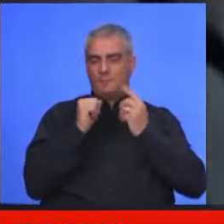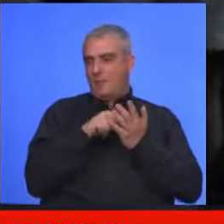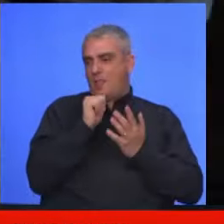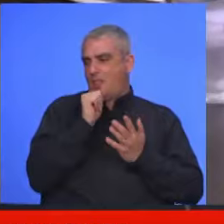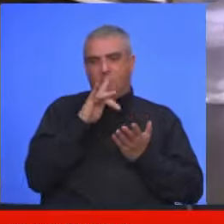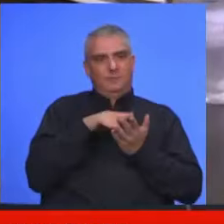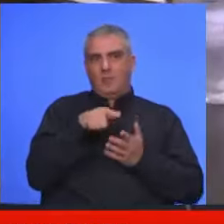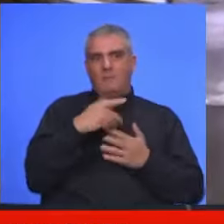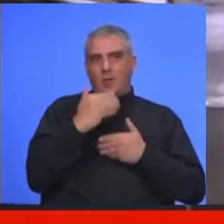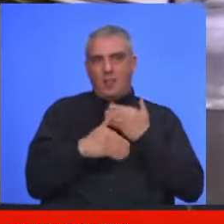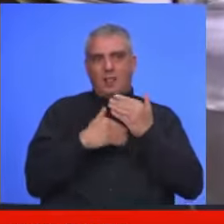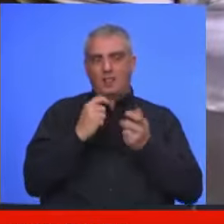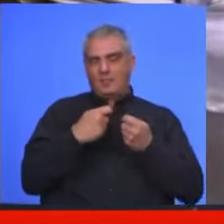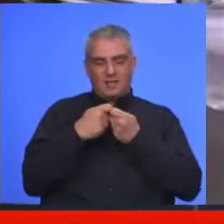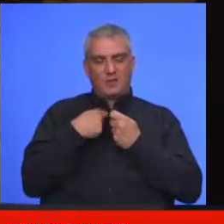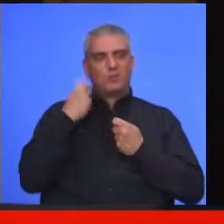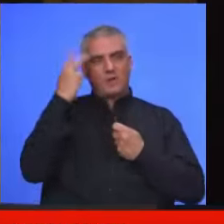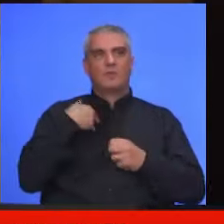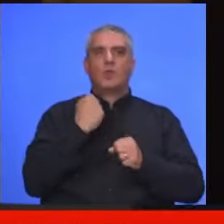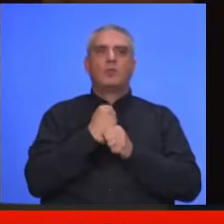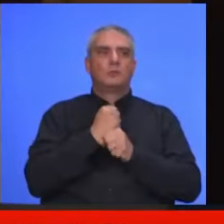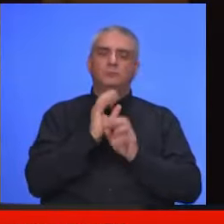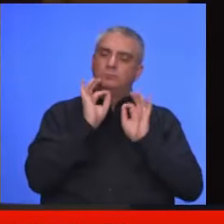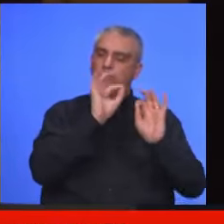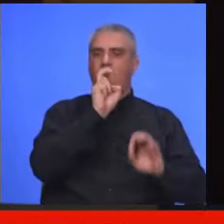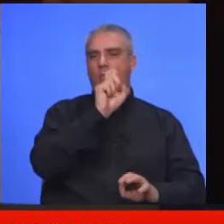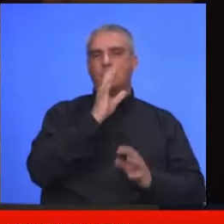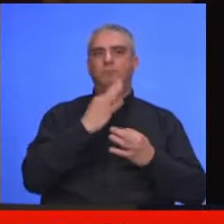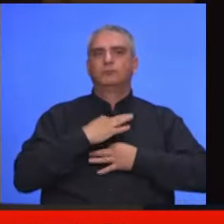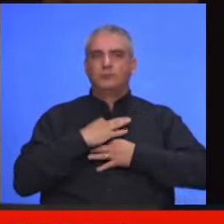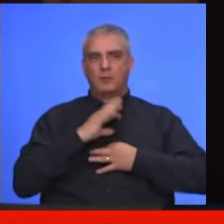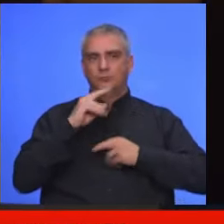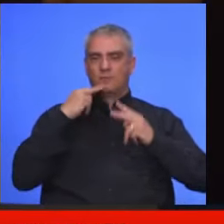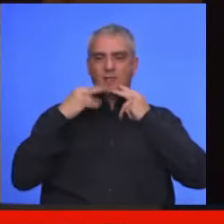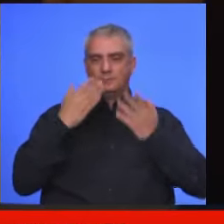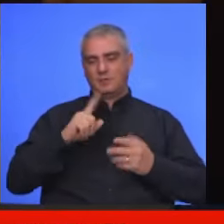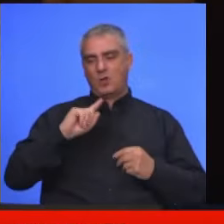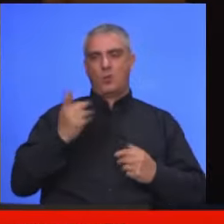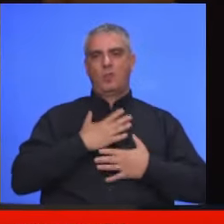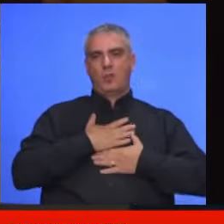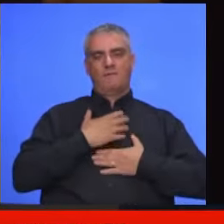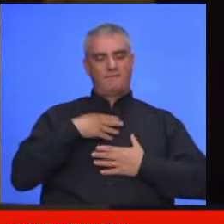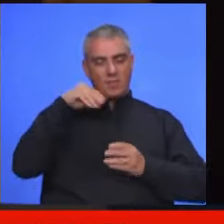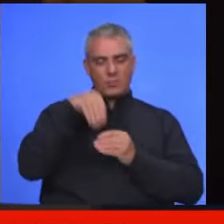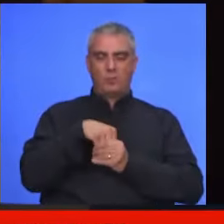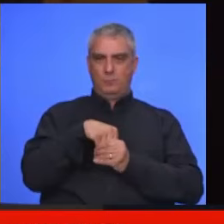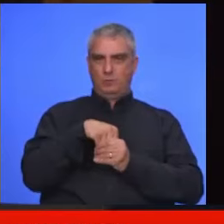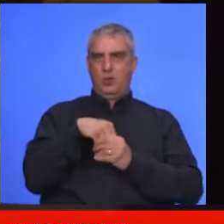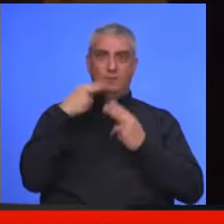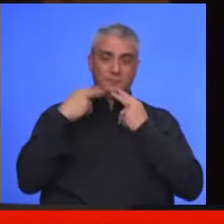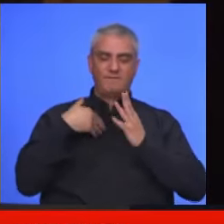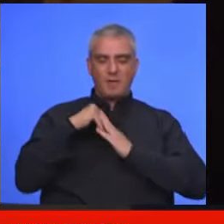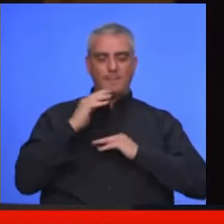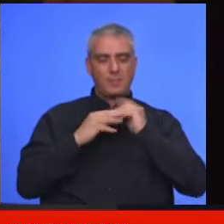פה. ולאט לאט תרגלנו את זה, הבנו שאנחנו עושים את זה בשביל עומר ובשבילנו ובשביל המסעדה הזאת שכולנו אוהבים וכולנו חלק ממנה. ובנינו את זה